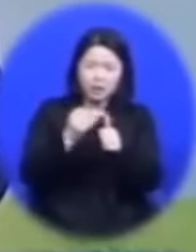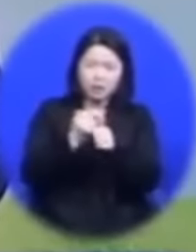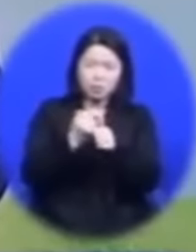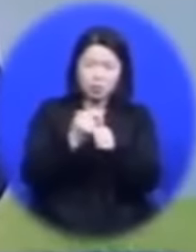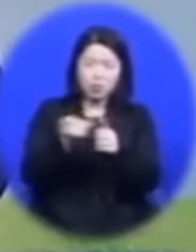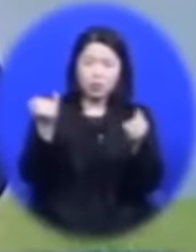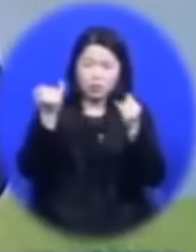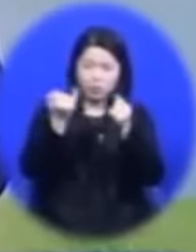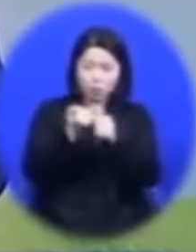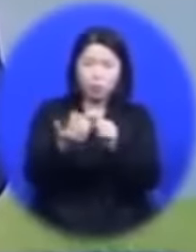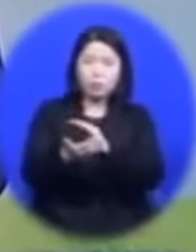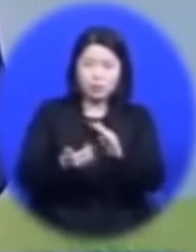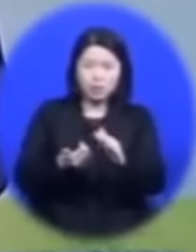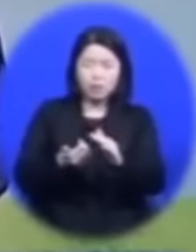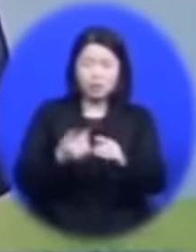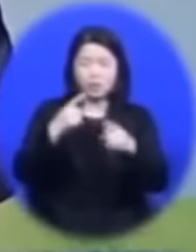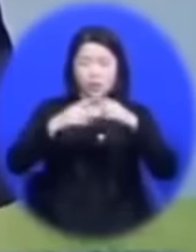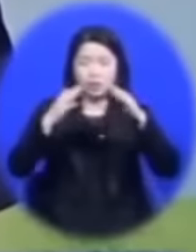그럽니다.